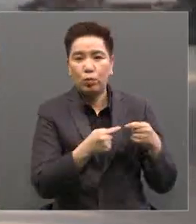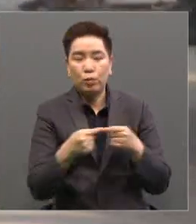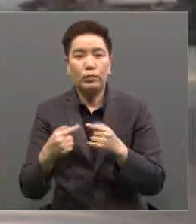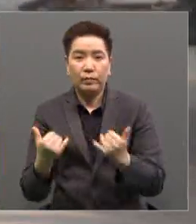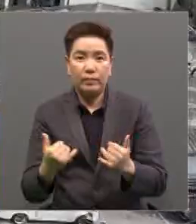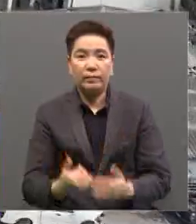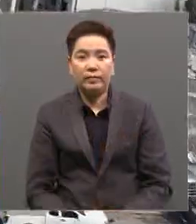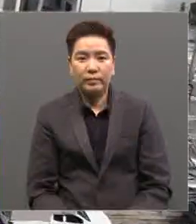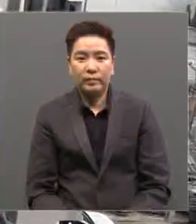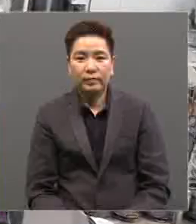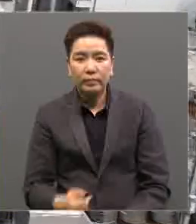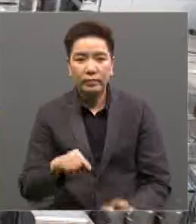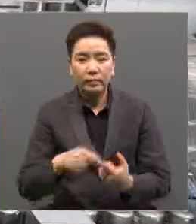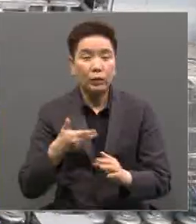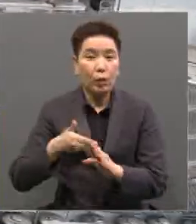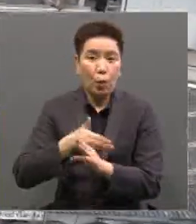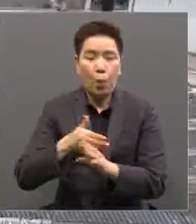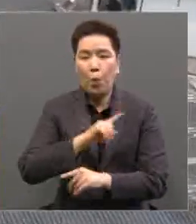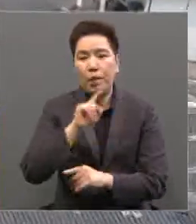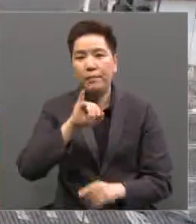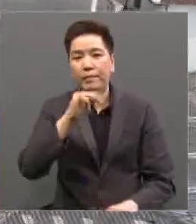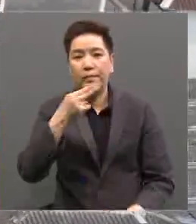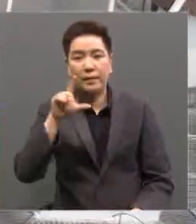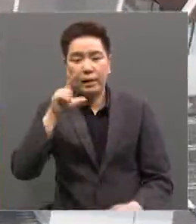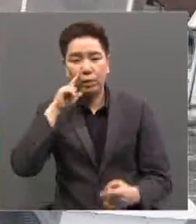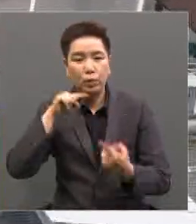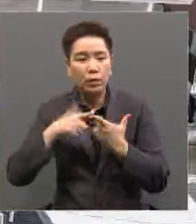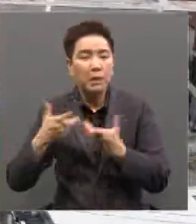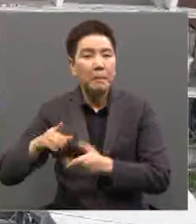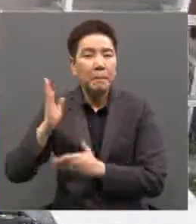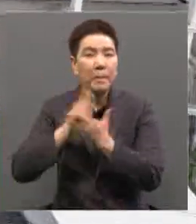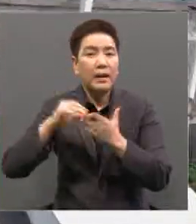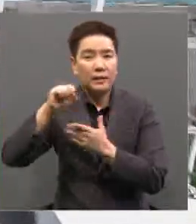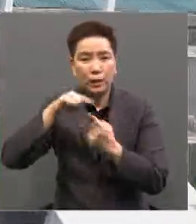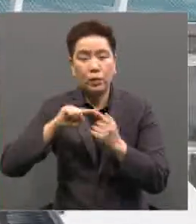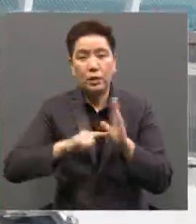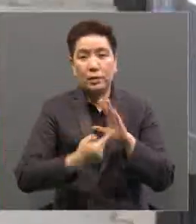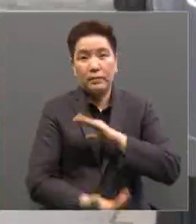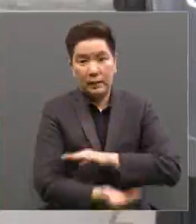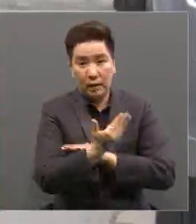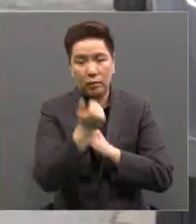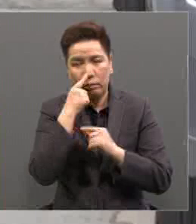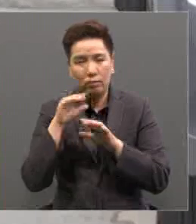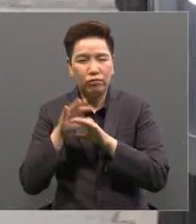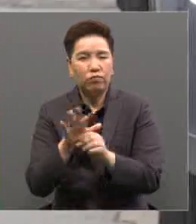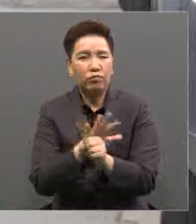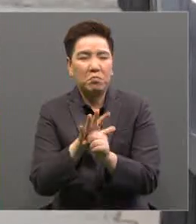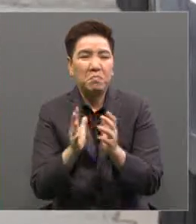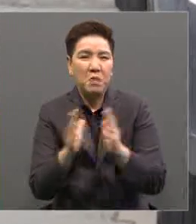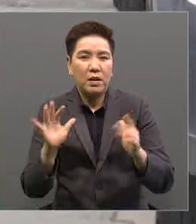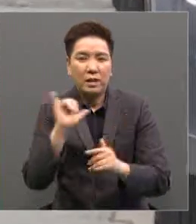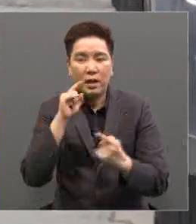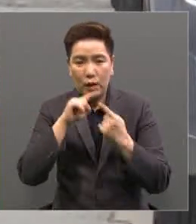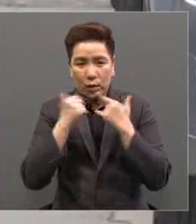องครับบรรยากาศก่อนงานวันไหลบางแสนนะครับที่บริเวณริมชายหาดบางแสนตั้งแต่ช่วงเช้าที่ผ่านมายังไม่คึกคักเท่าที่ควร